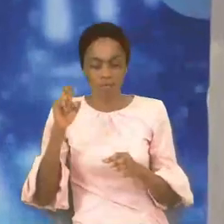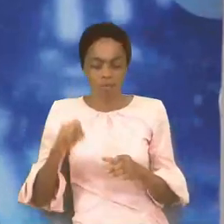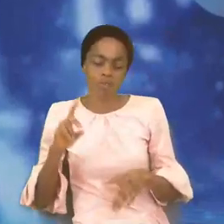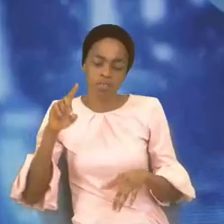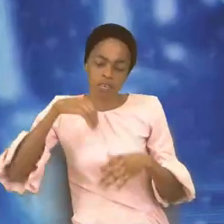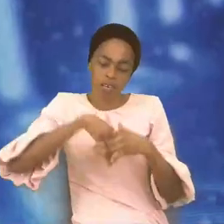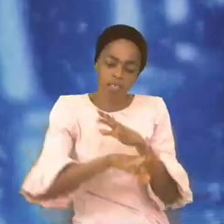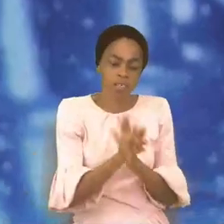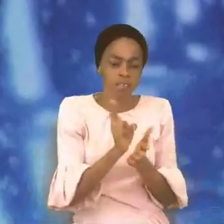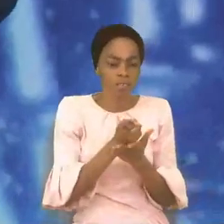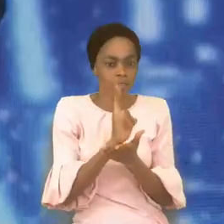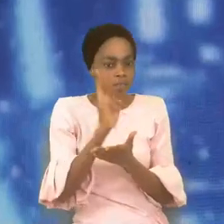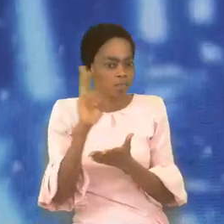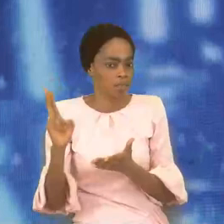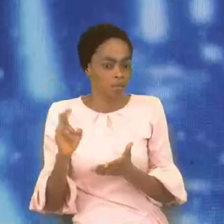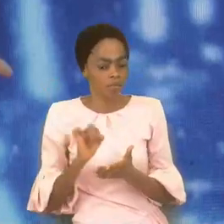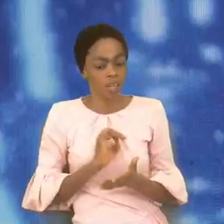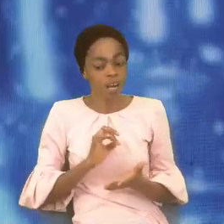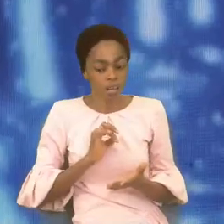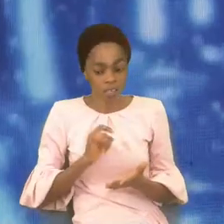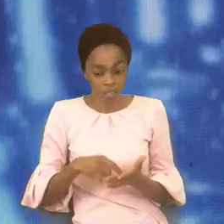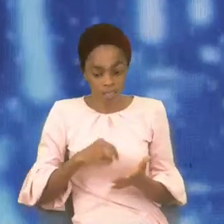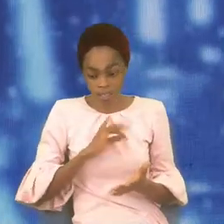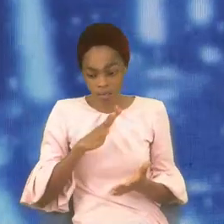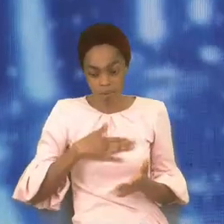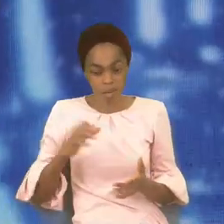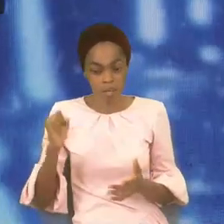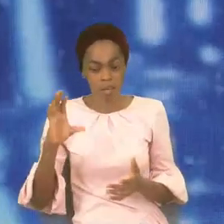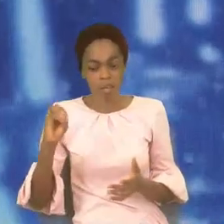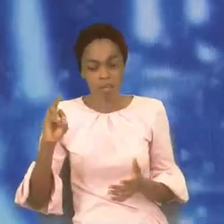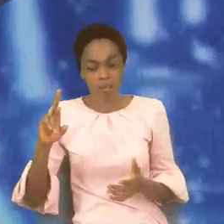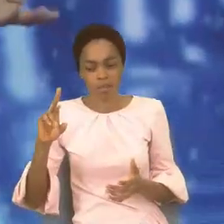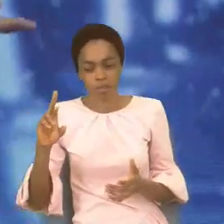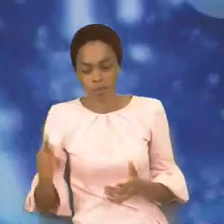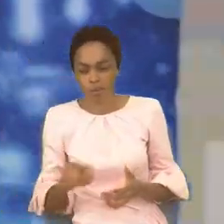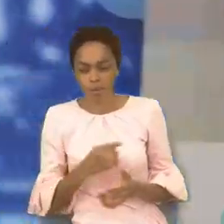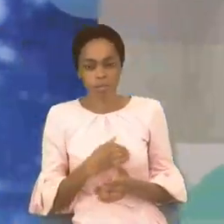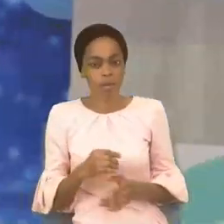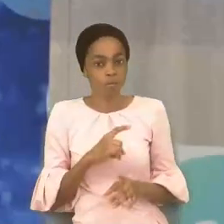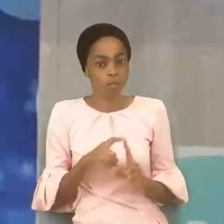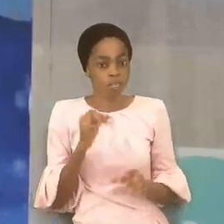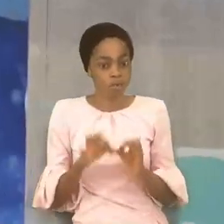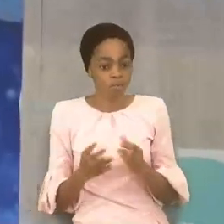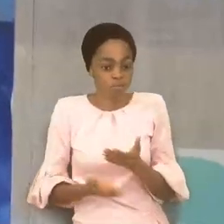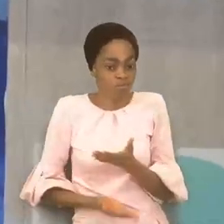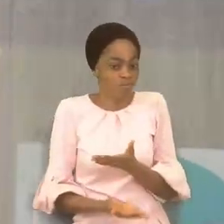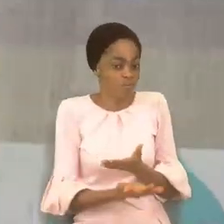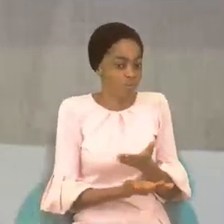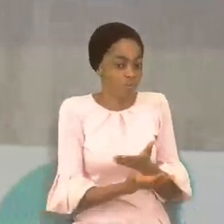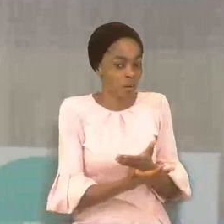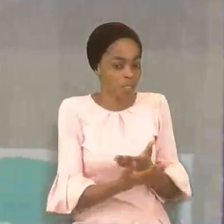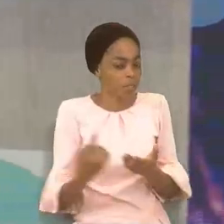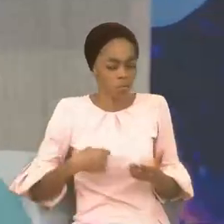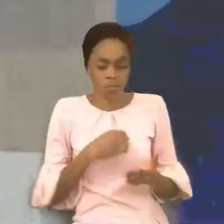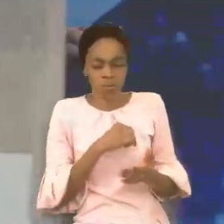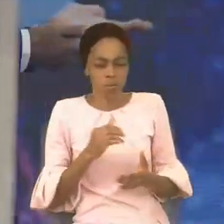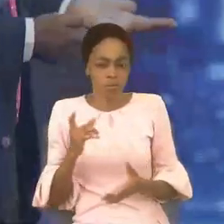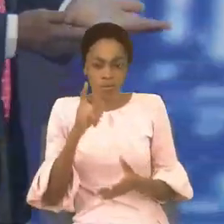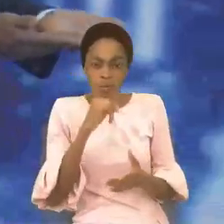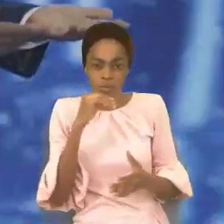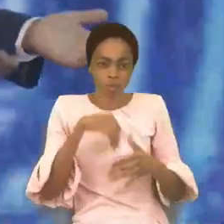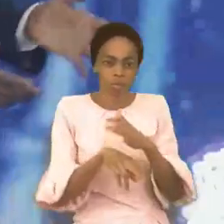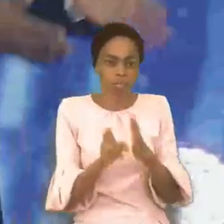ah, j'ai tel autre, mais si tu ne fais pas ceci ou fais cela, on ne va pas t'admettre ici. Ah, je veux aller à l'université,